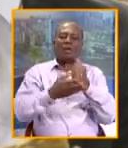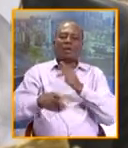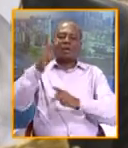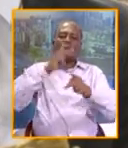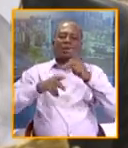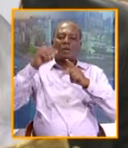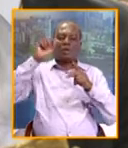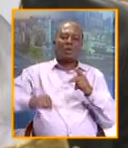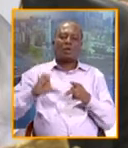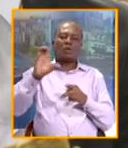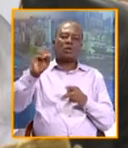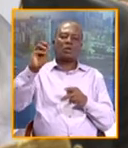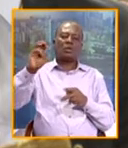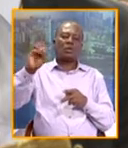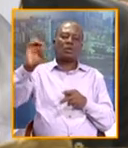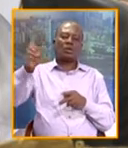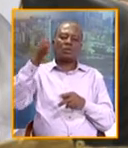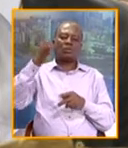du sud comoé